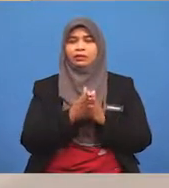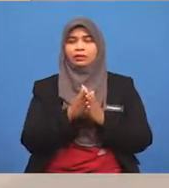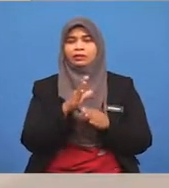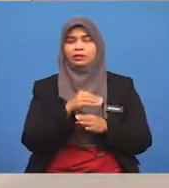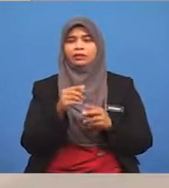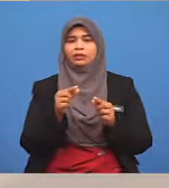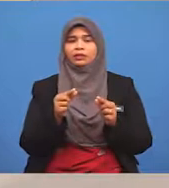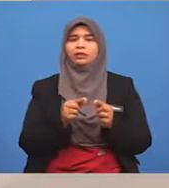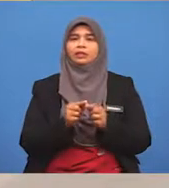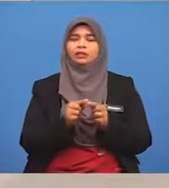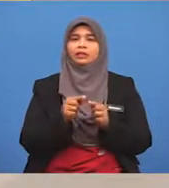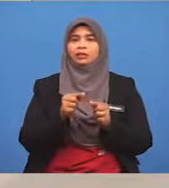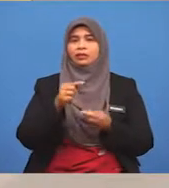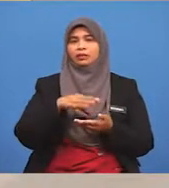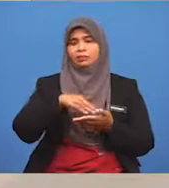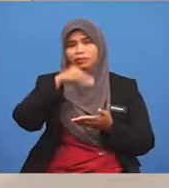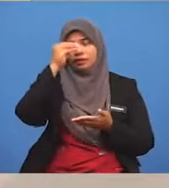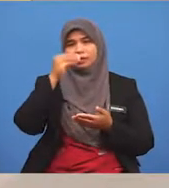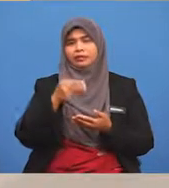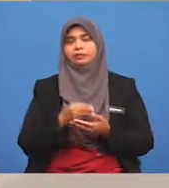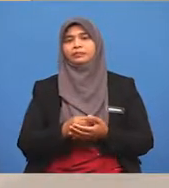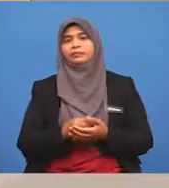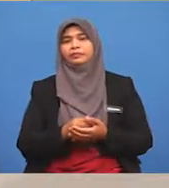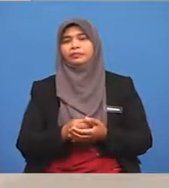ilmu serta kuat ingatan dan hafazan.